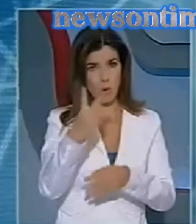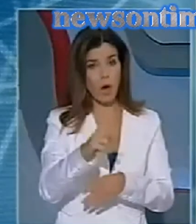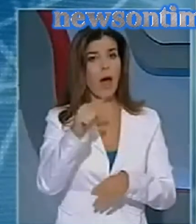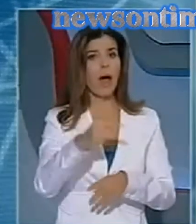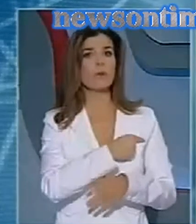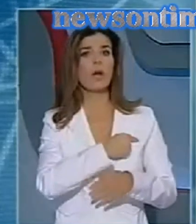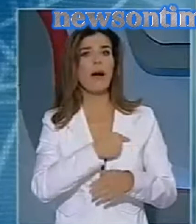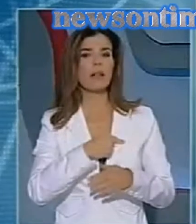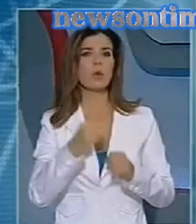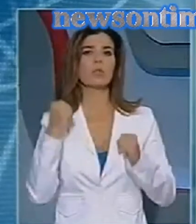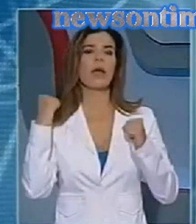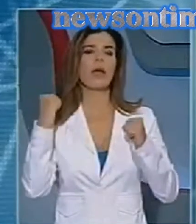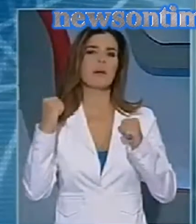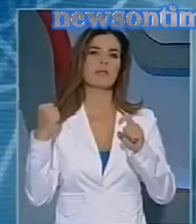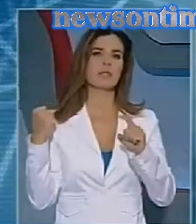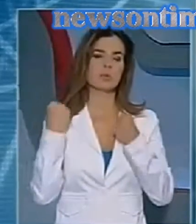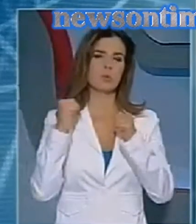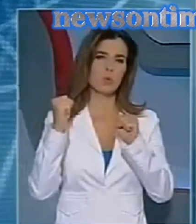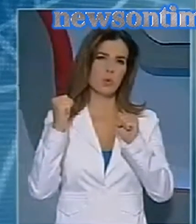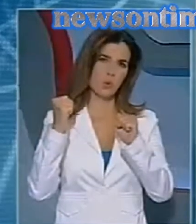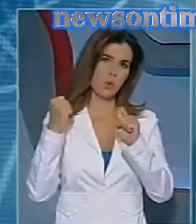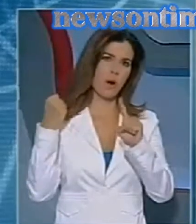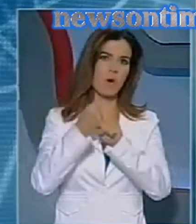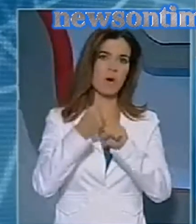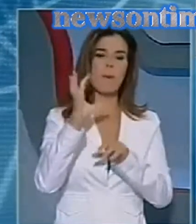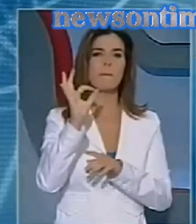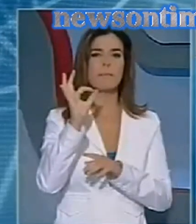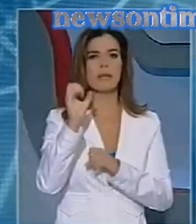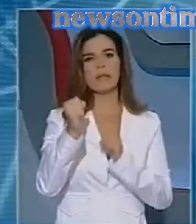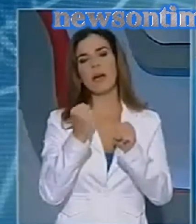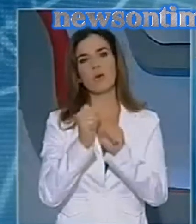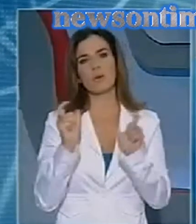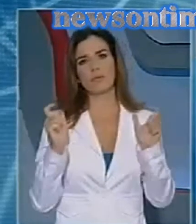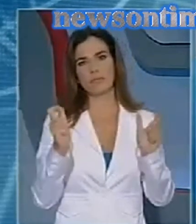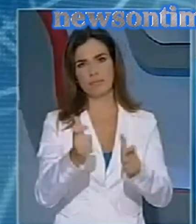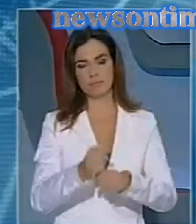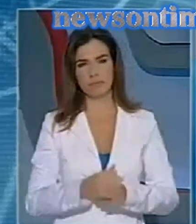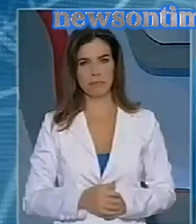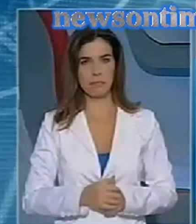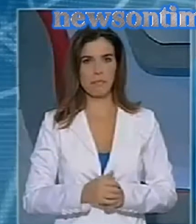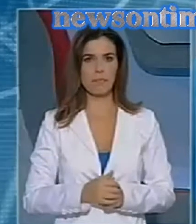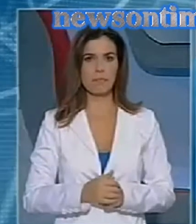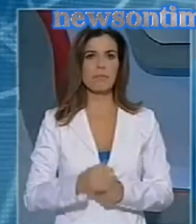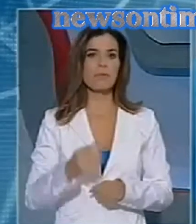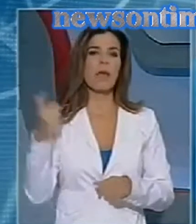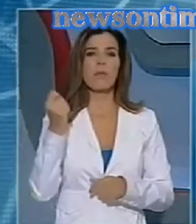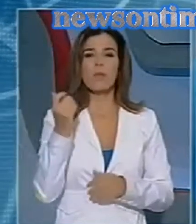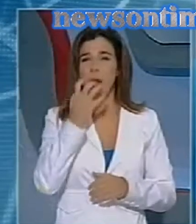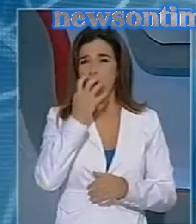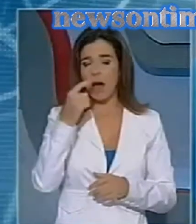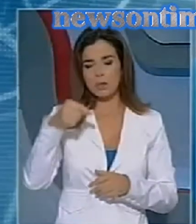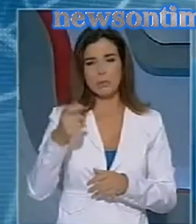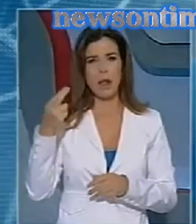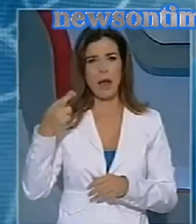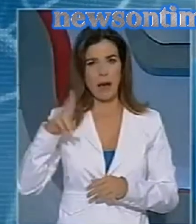αρχηγός του επαναστατικού αγώνα σε 50 χρόνια κάθειρξης. Με αύξηση του επιδόματος θέρμανσης ξεκίνησε από